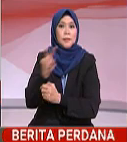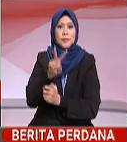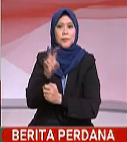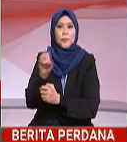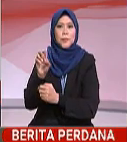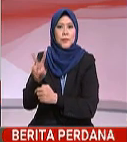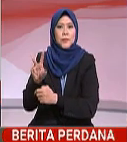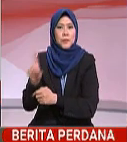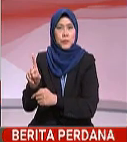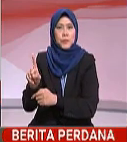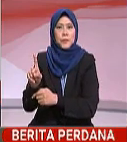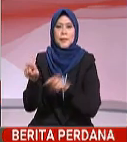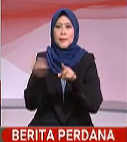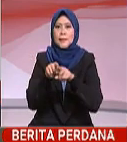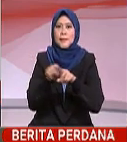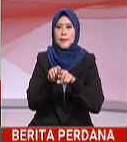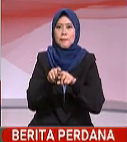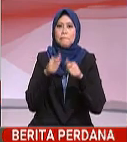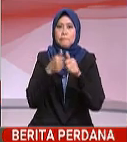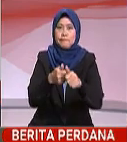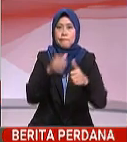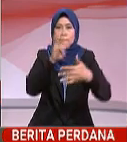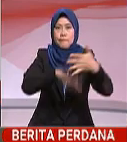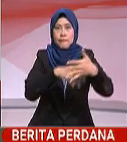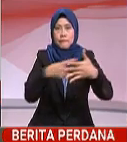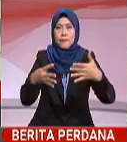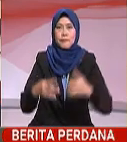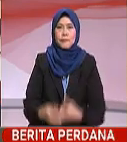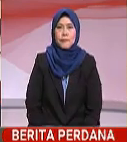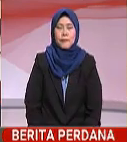Februari 2021 seperti yang dijadualkan.